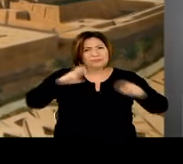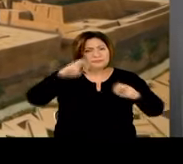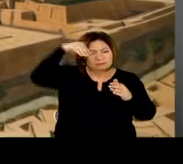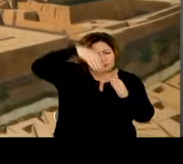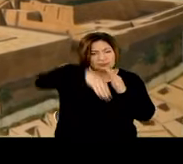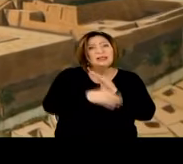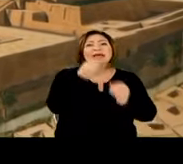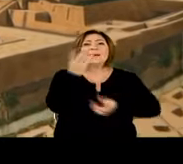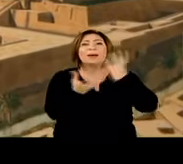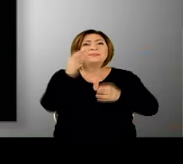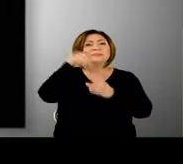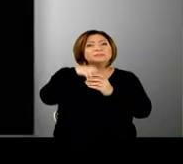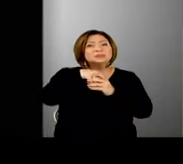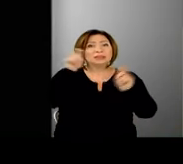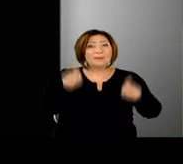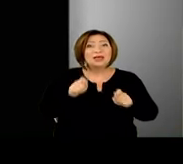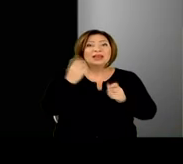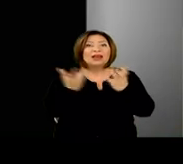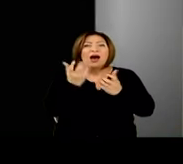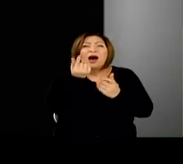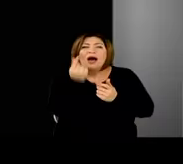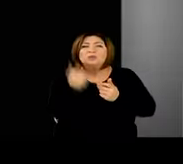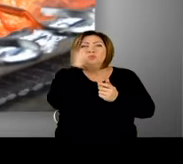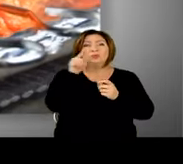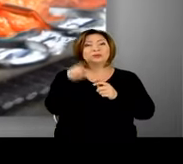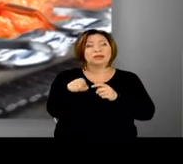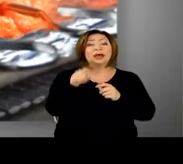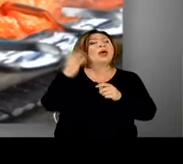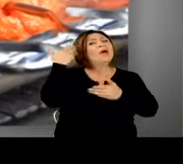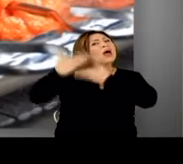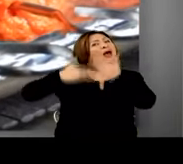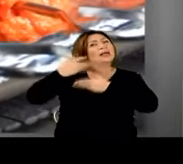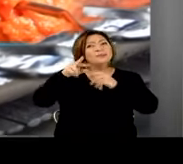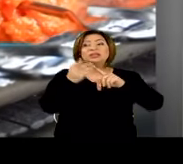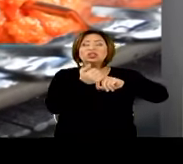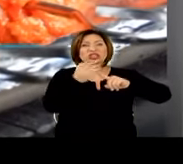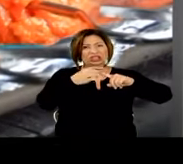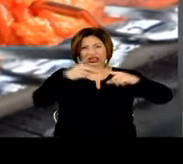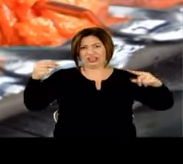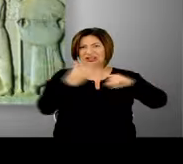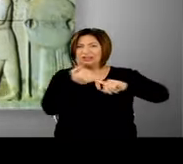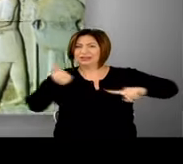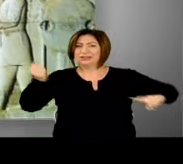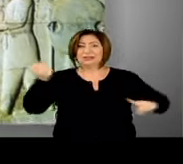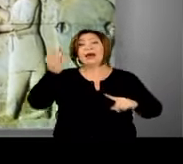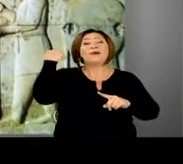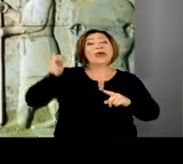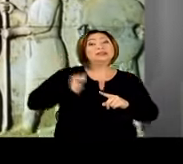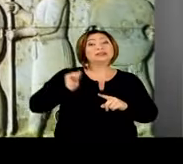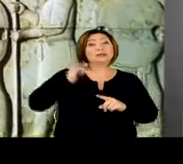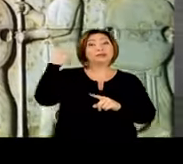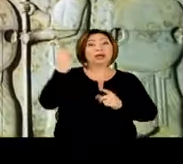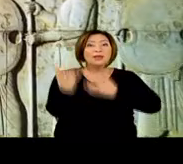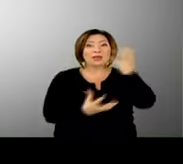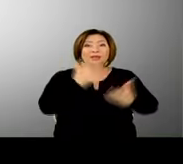doğuda yemek pişirmek için kullanılan yakıtın azlığına dayanmaktadır. Rivayete göre şiş şeklinde kebap pişirmekse Pers askerlerinin